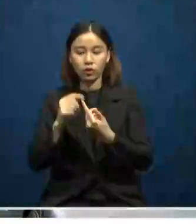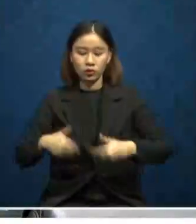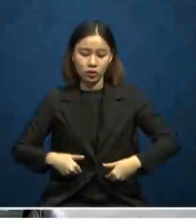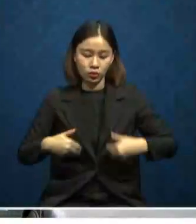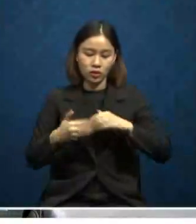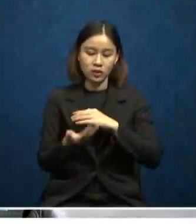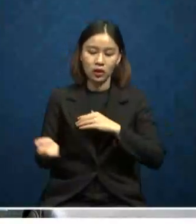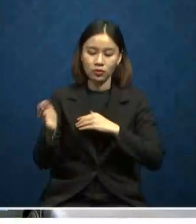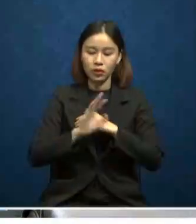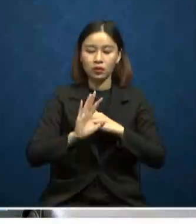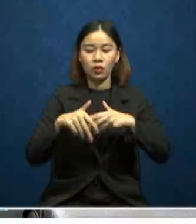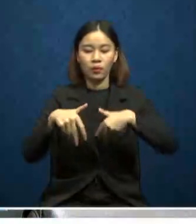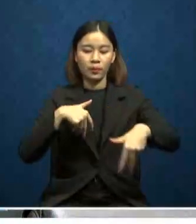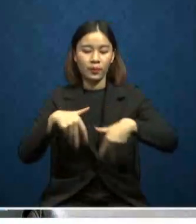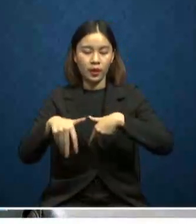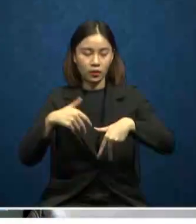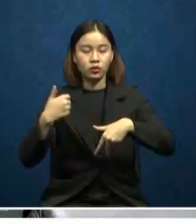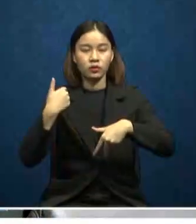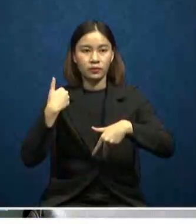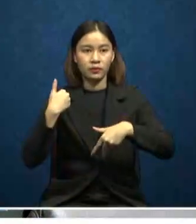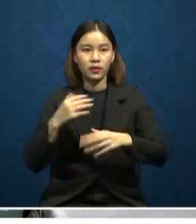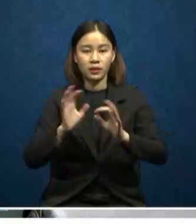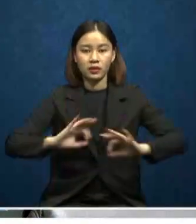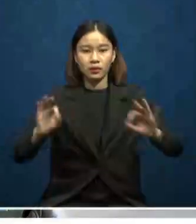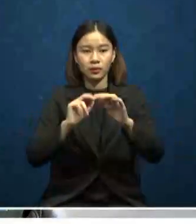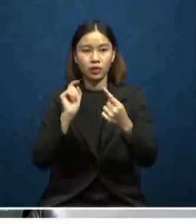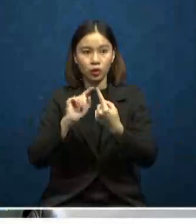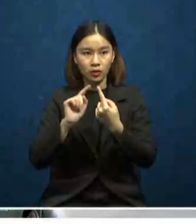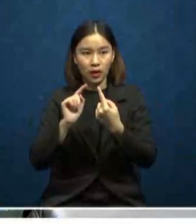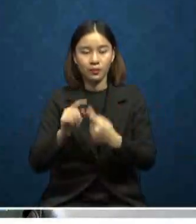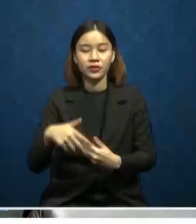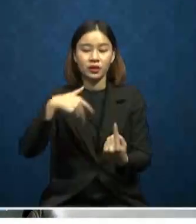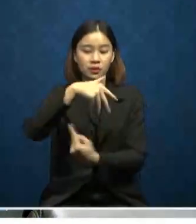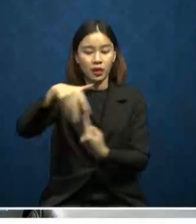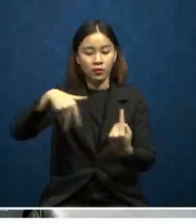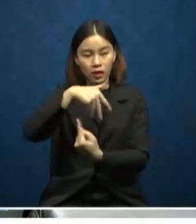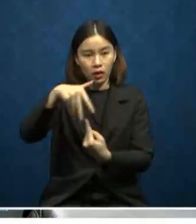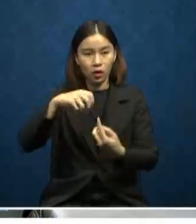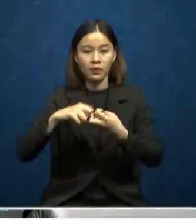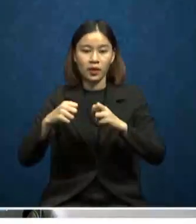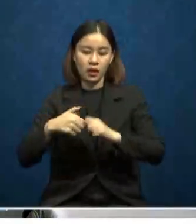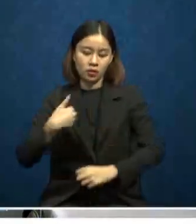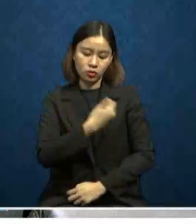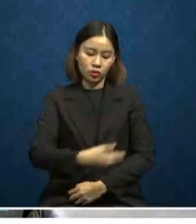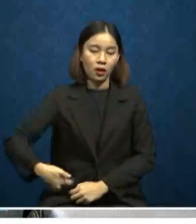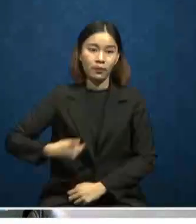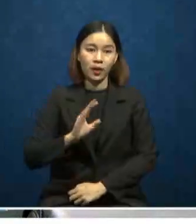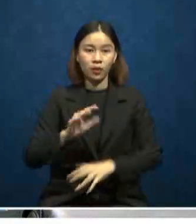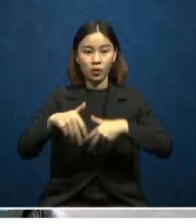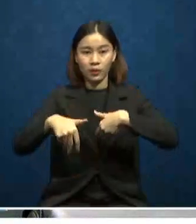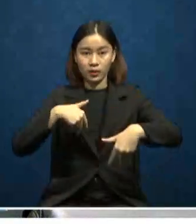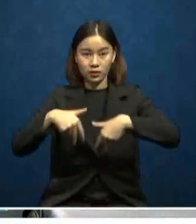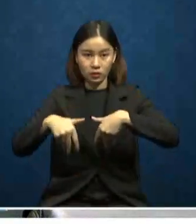ชีวิตความเป็นอยู่ของพี่น้องประชาชนอย่างมากมายโดยเฉพาอย่างยิ่งเรื่องของสภาพแวดล้อมแล้วก็ปัญหาสุขภาพอนามัยของประชา